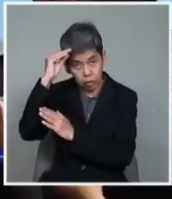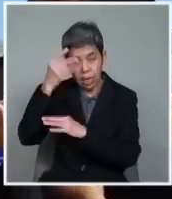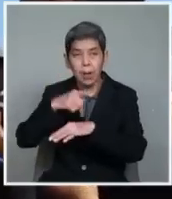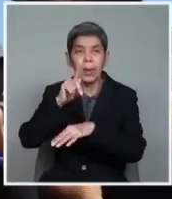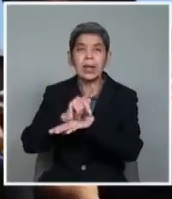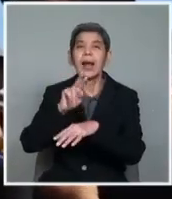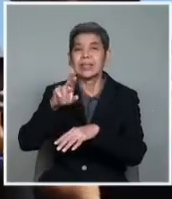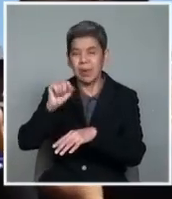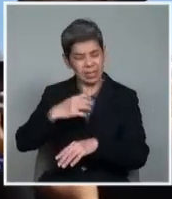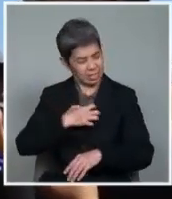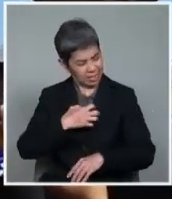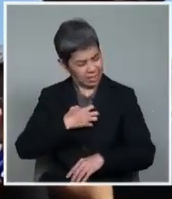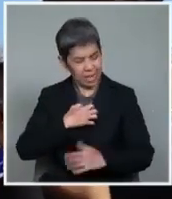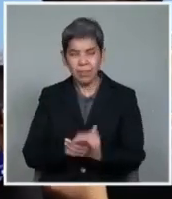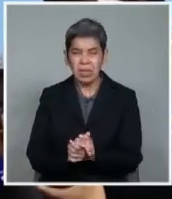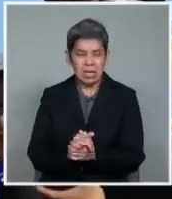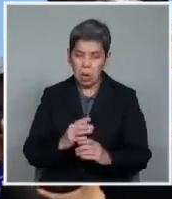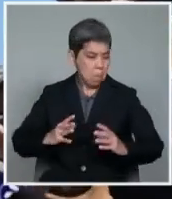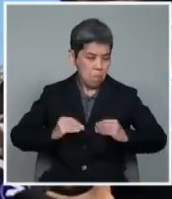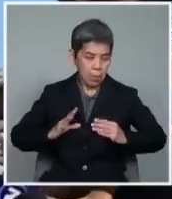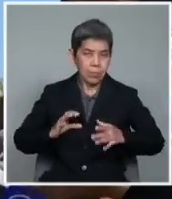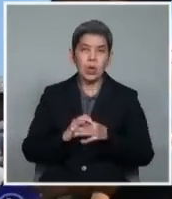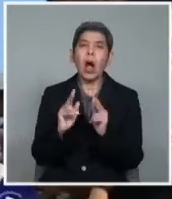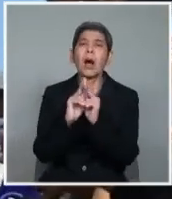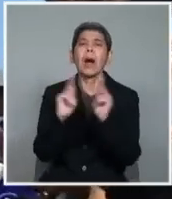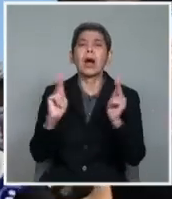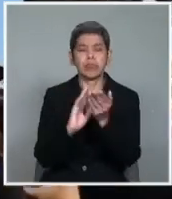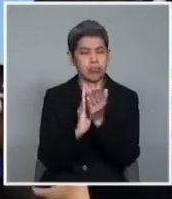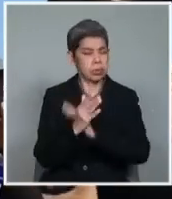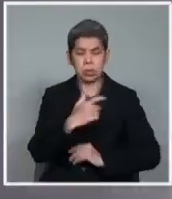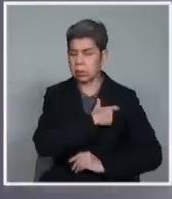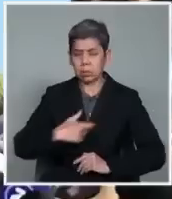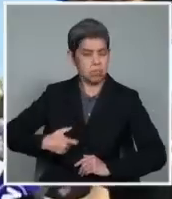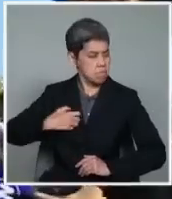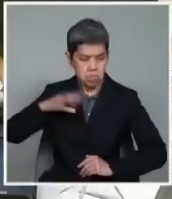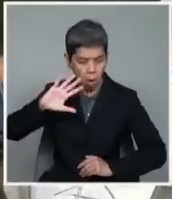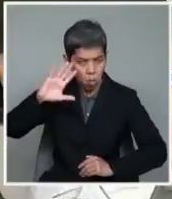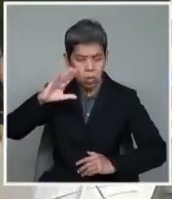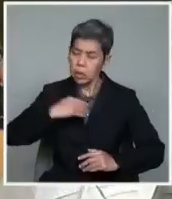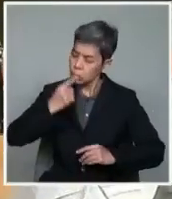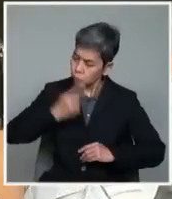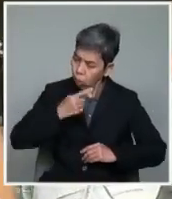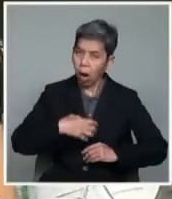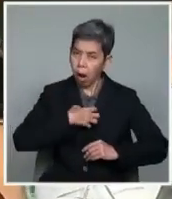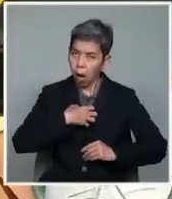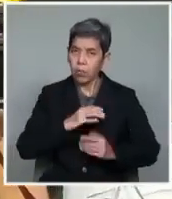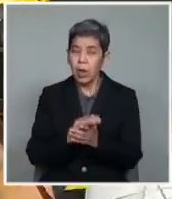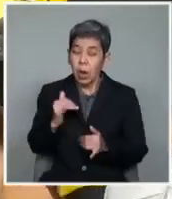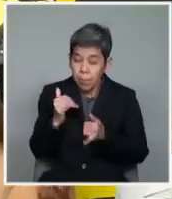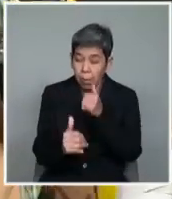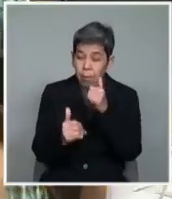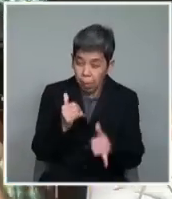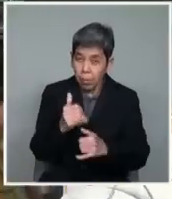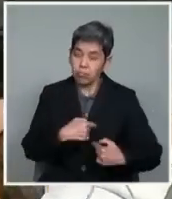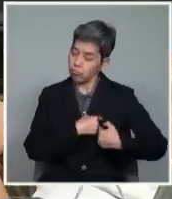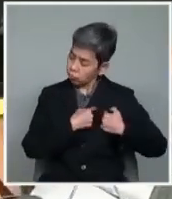สภาพวกเขาต้องการจะคัดค้านการตั้งคณะกรรมการปฏิรูปสถาบันทั้งนี้ผู้ชุมนุมระบุว่าทุกคนที่เดินทางมาเนี่ยล้วน